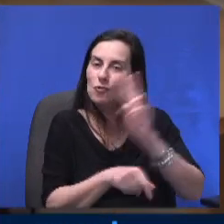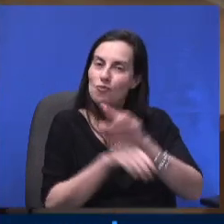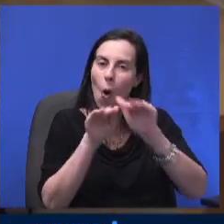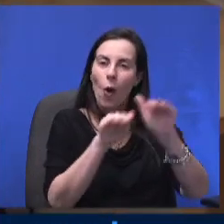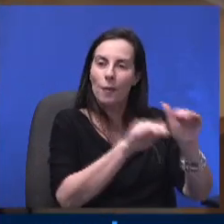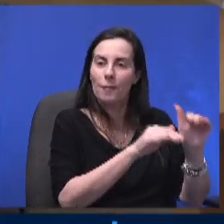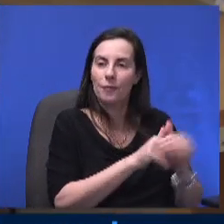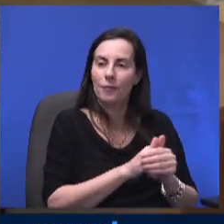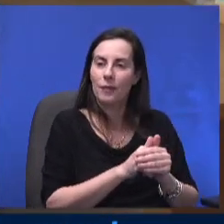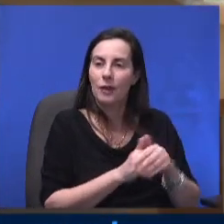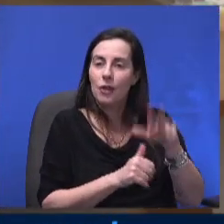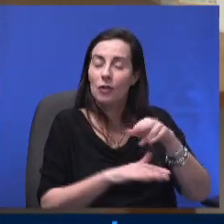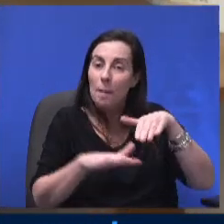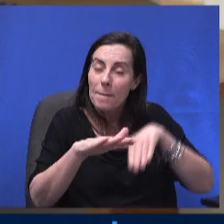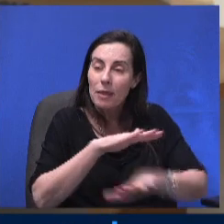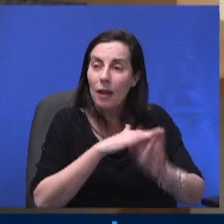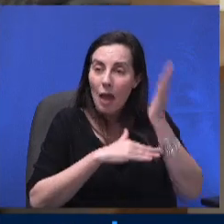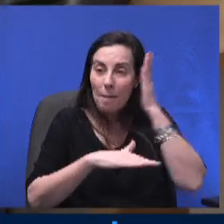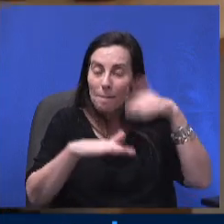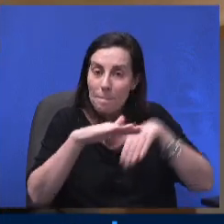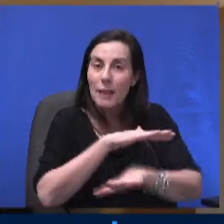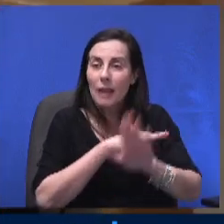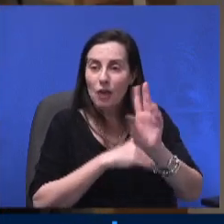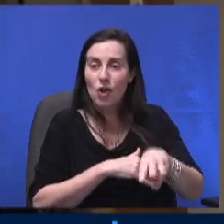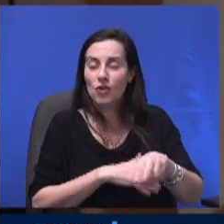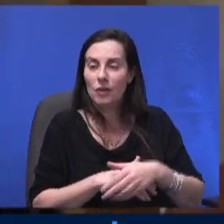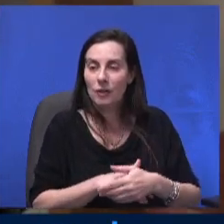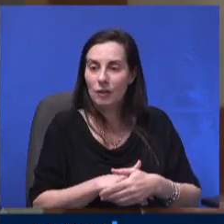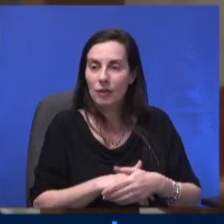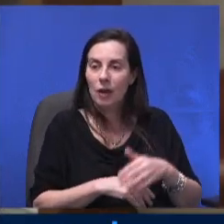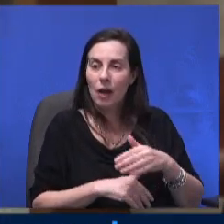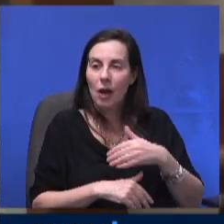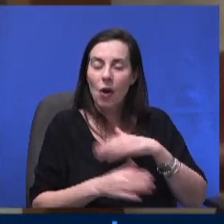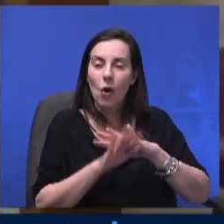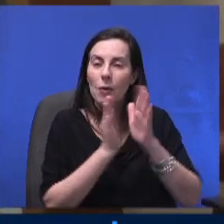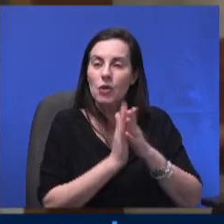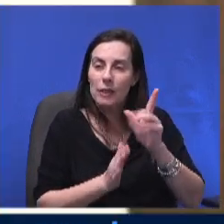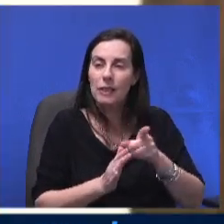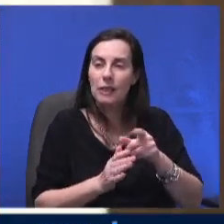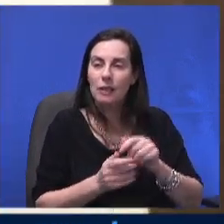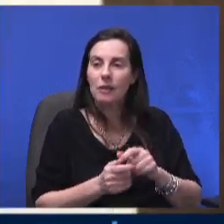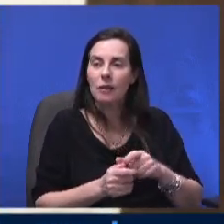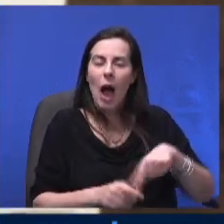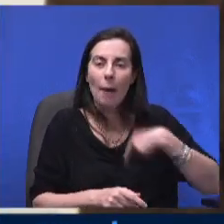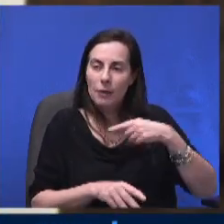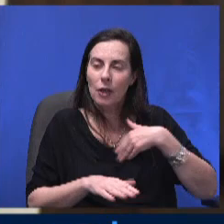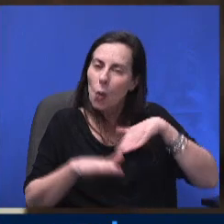לנו גם מתחת למיטה. אנחנו בעצם ישנים, כל מה שאנחנו צריכים לישן הרבה זמן, אנחנו